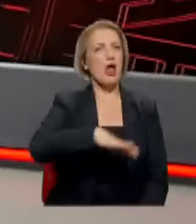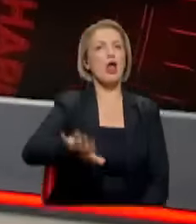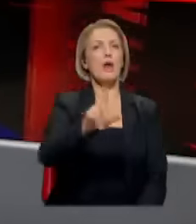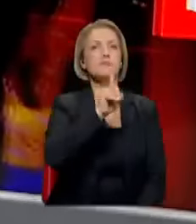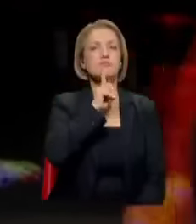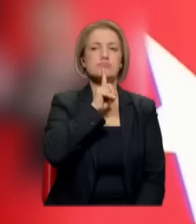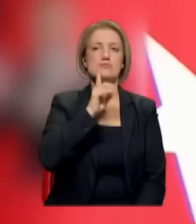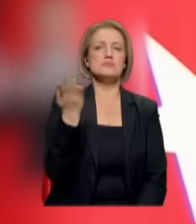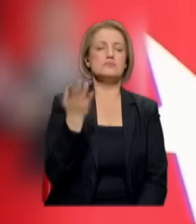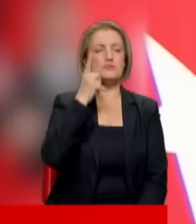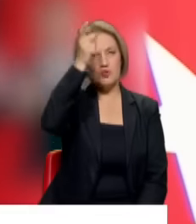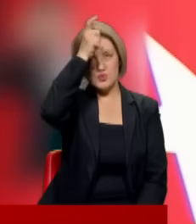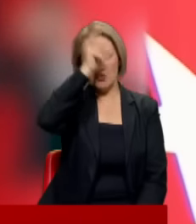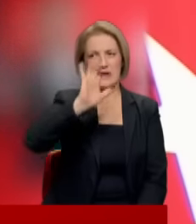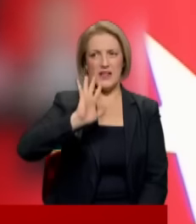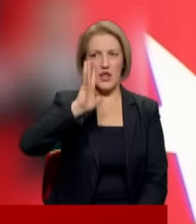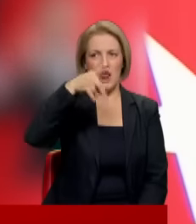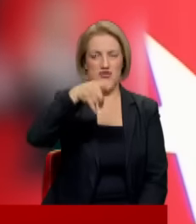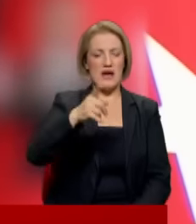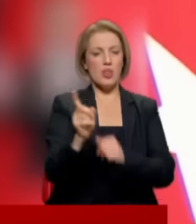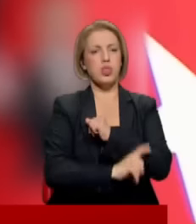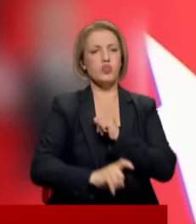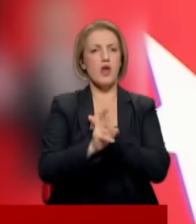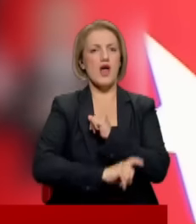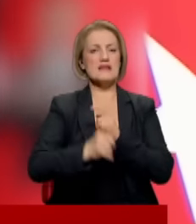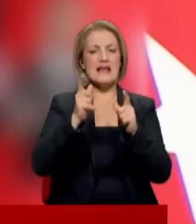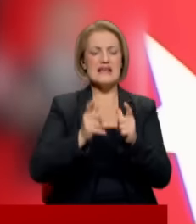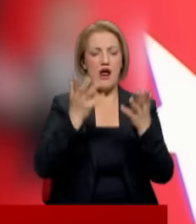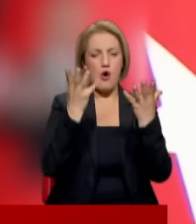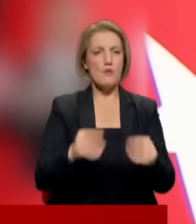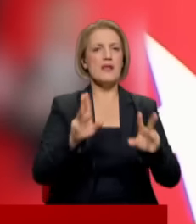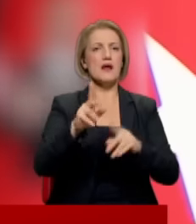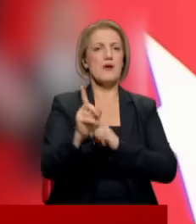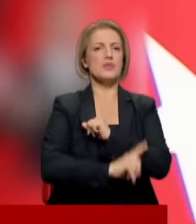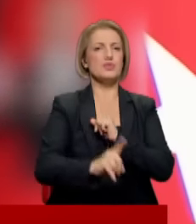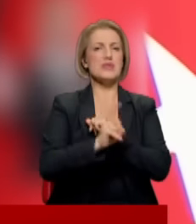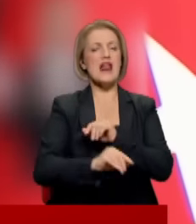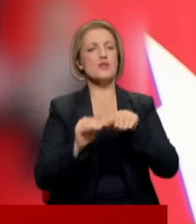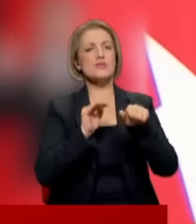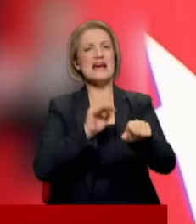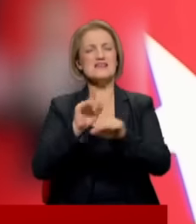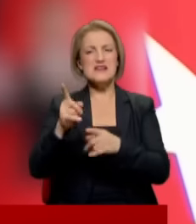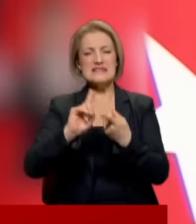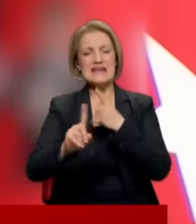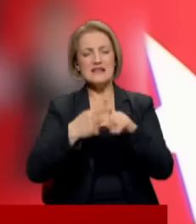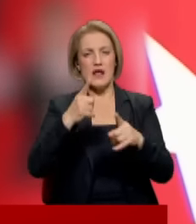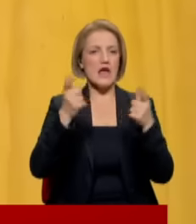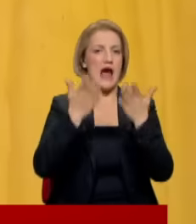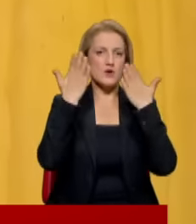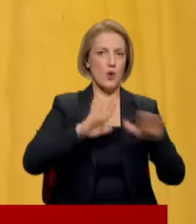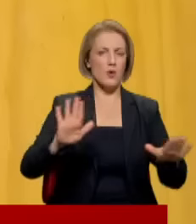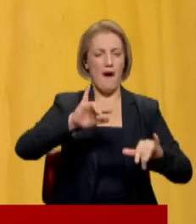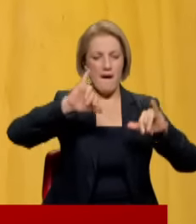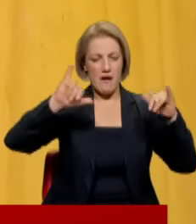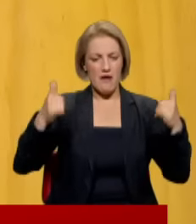da Türkiye'nin geleceğinde terörizme yer olmadığı gibi terör destekli siyasete de yer yoktur